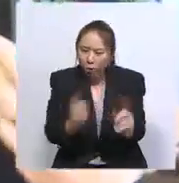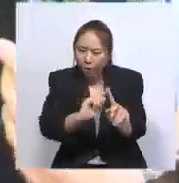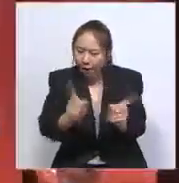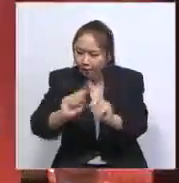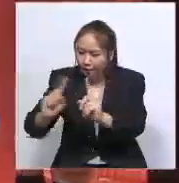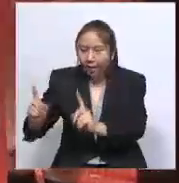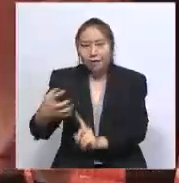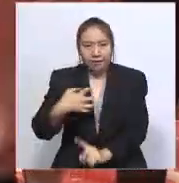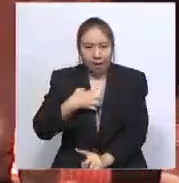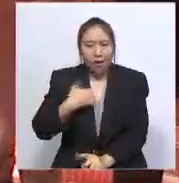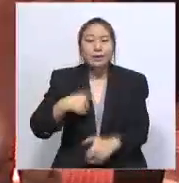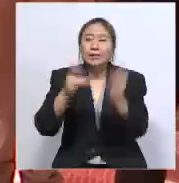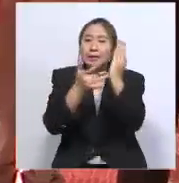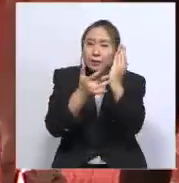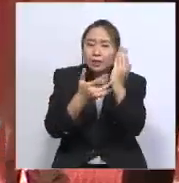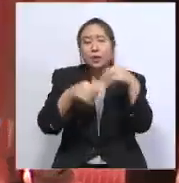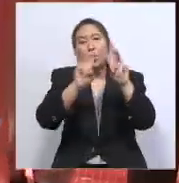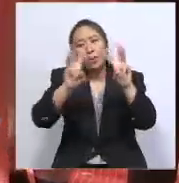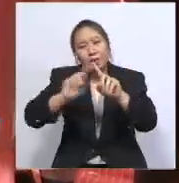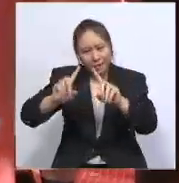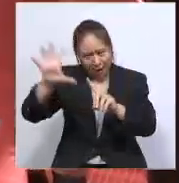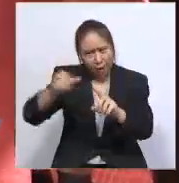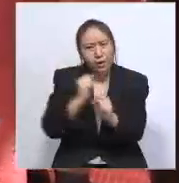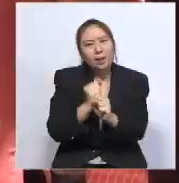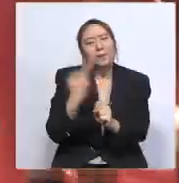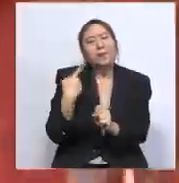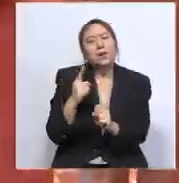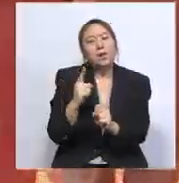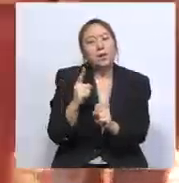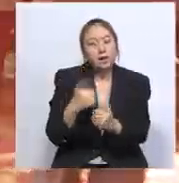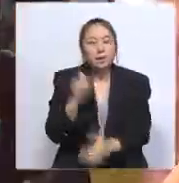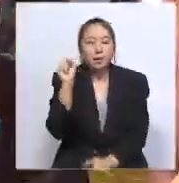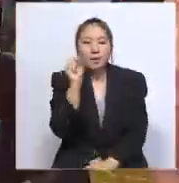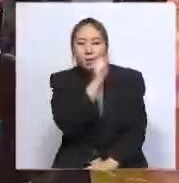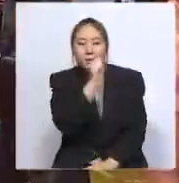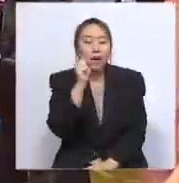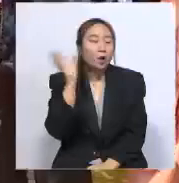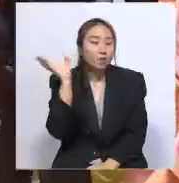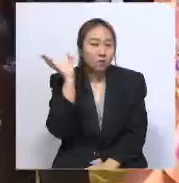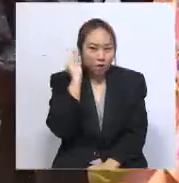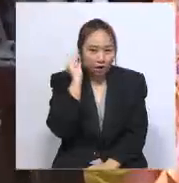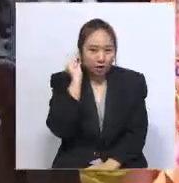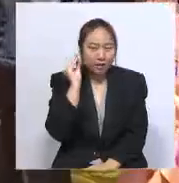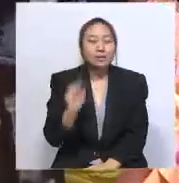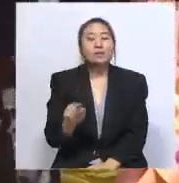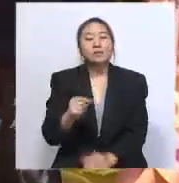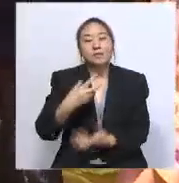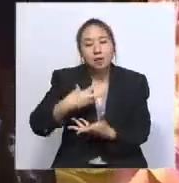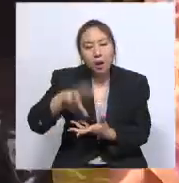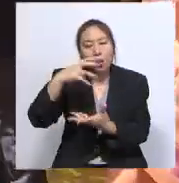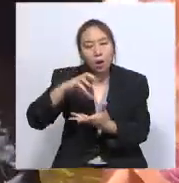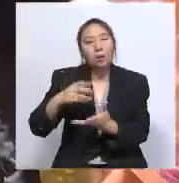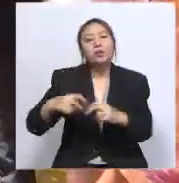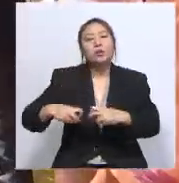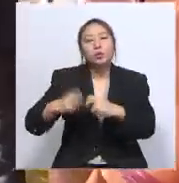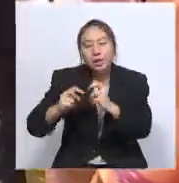วก็นำเทคโนโลยีบนโลกออนไลน์มาใช้ให้เกิดประโยชน์แล้วก็ยังรับฟังเพลงกันตึมด้วยนะคะซึ่งเป็นของพื้นที่มาบอกเล่าที่มาของจังหวัดสุ